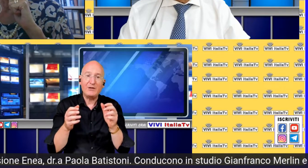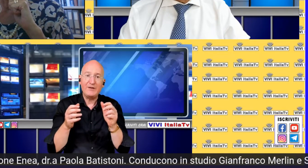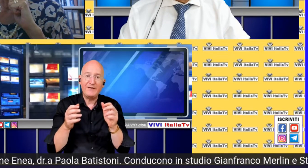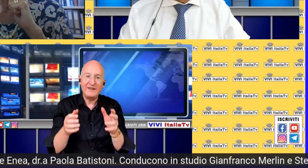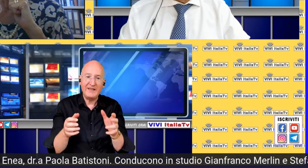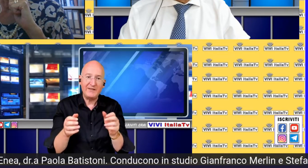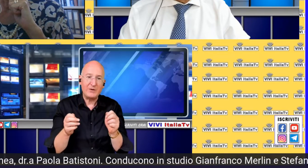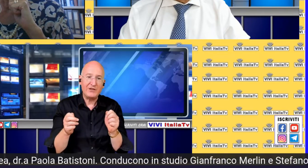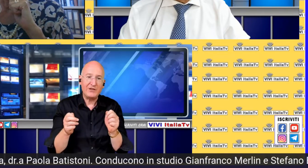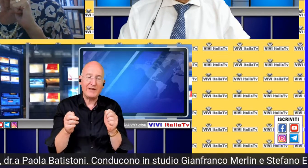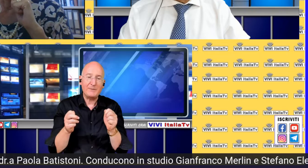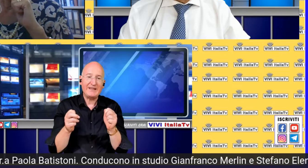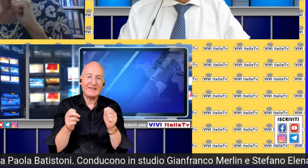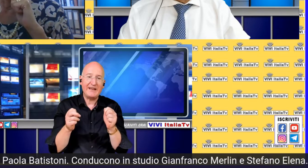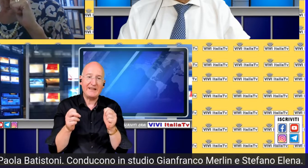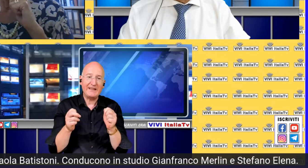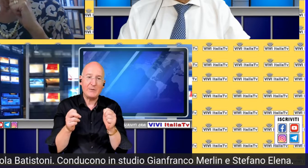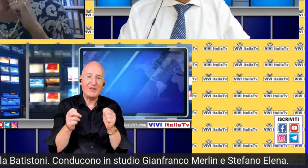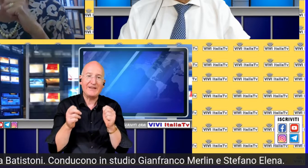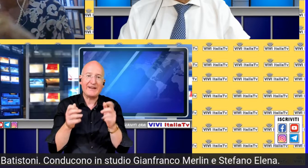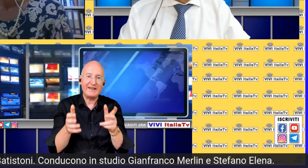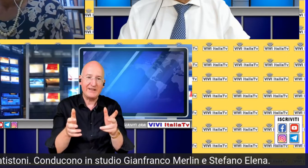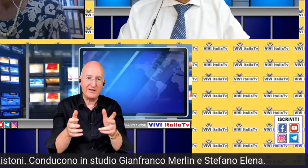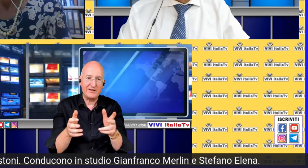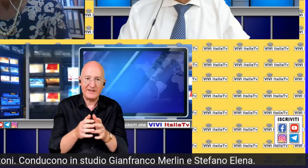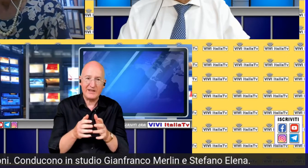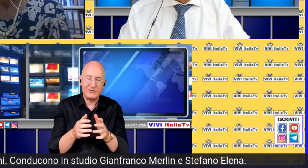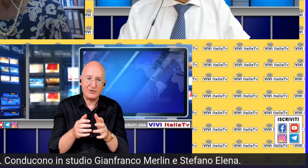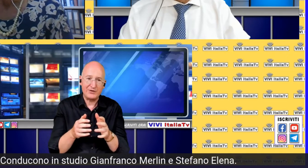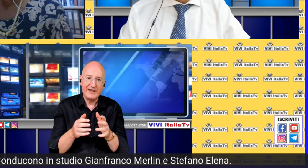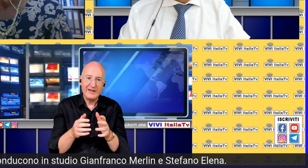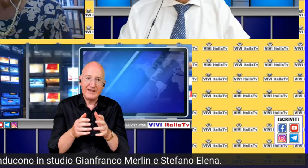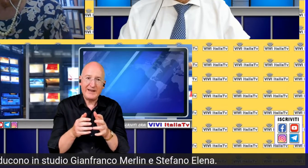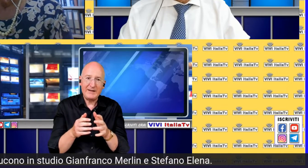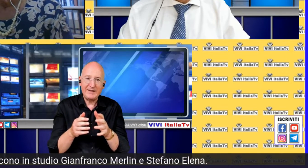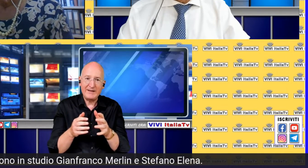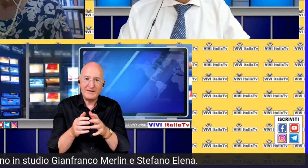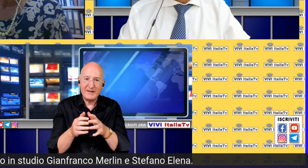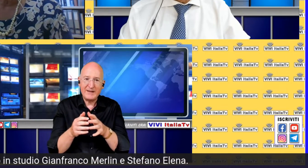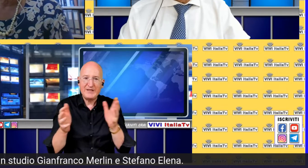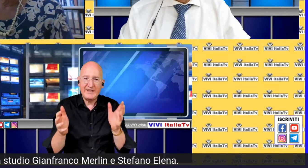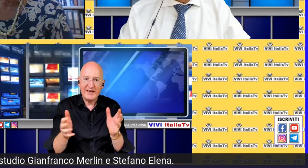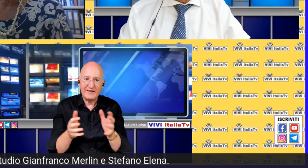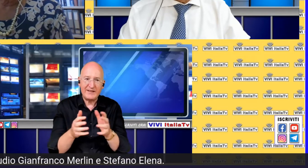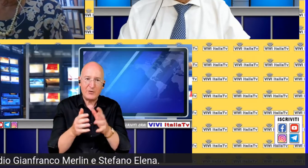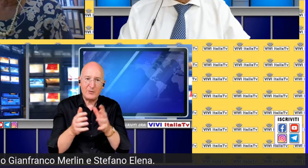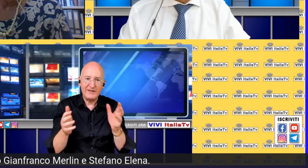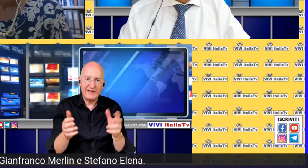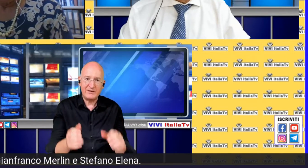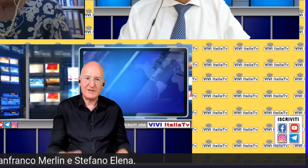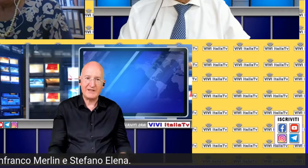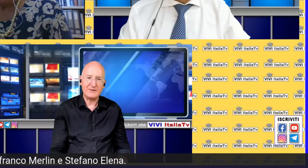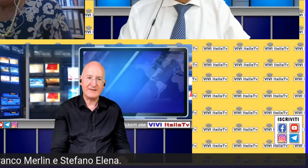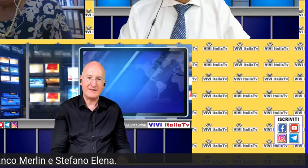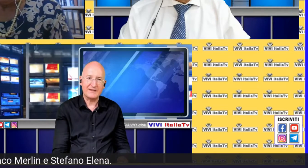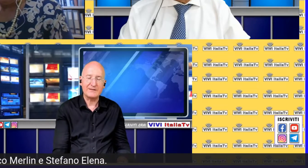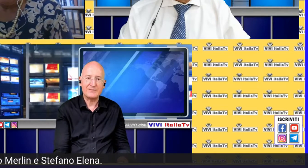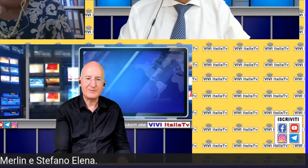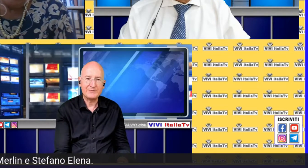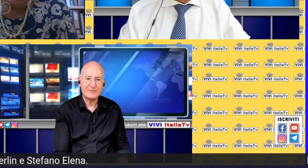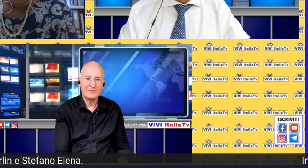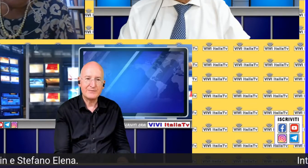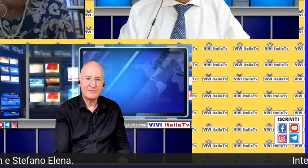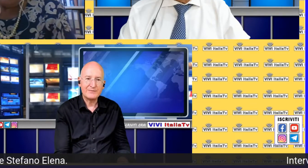sulle ricadute effettive, quindi sulla messa, diciamo, in rete di una centrale a fusione, che tempistica vede? Come vede questa